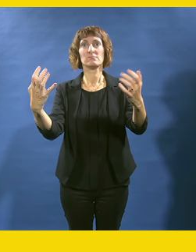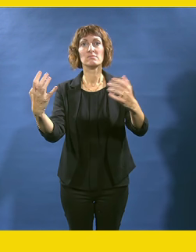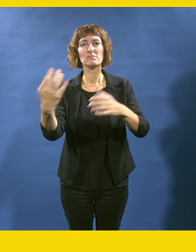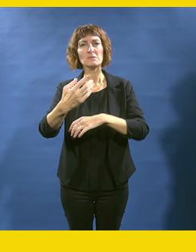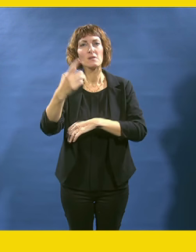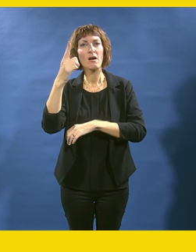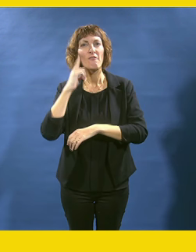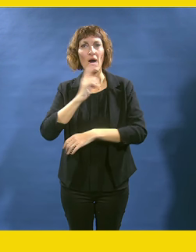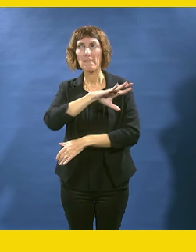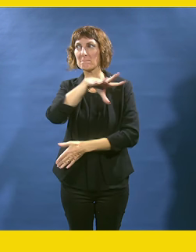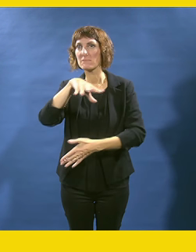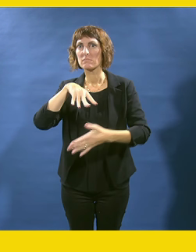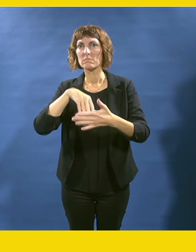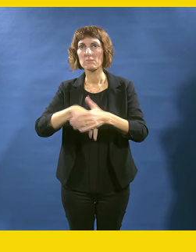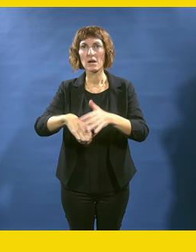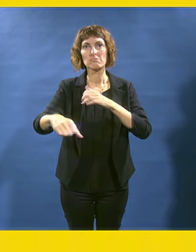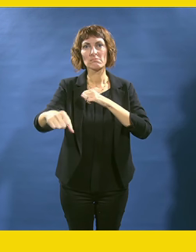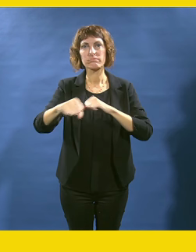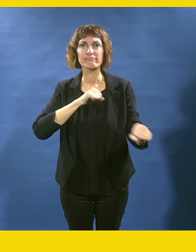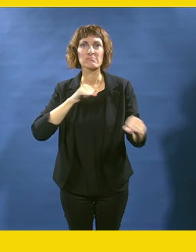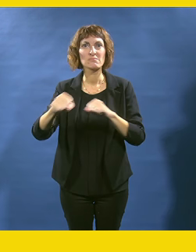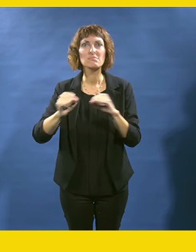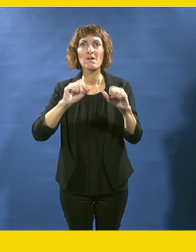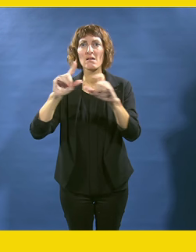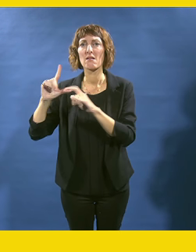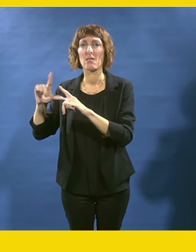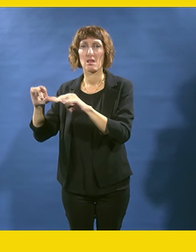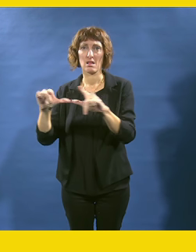der Frauenfreiheit Revolution.